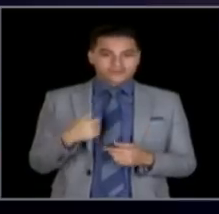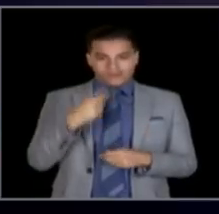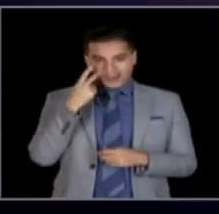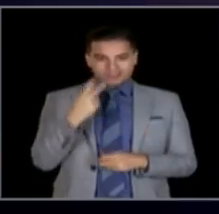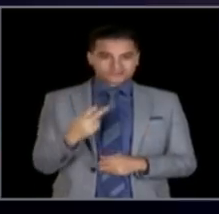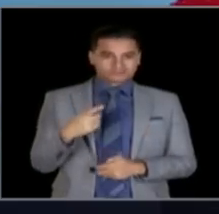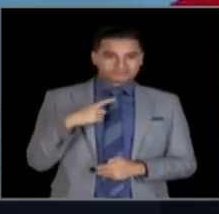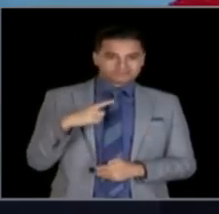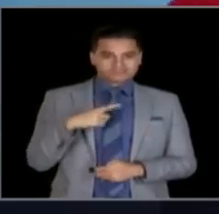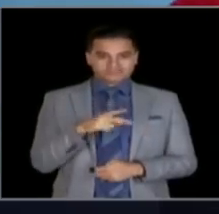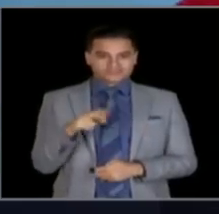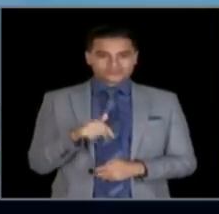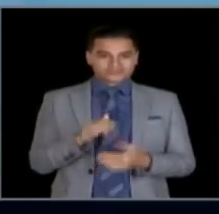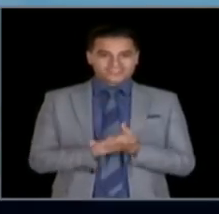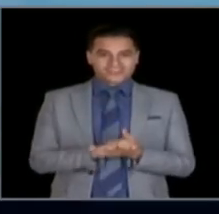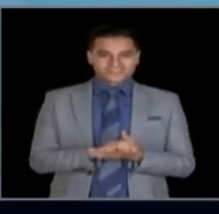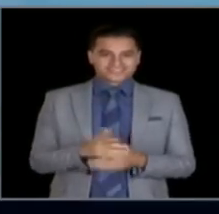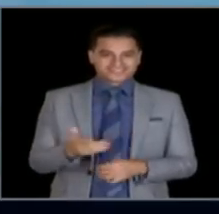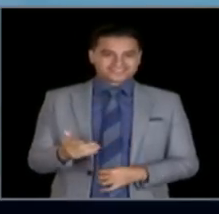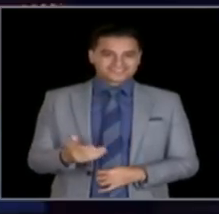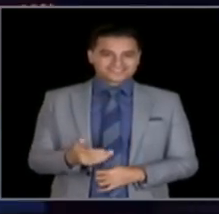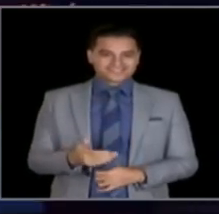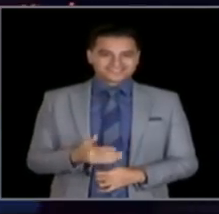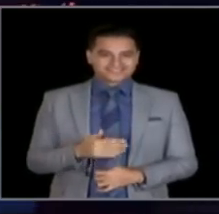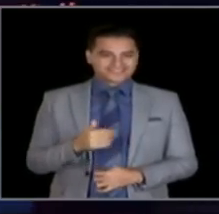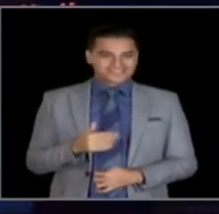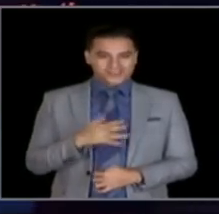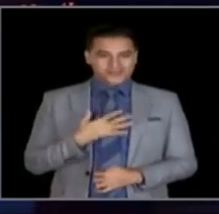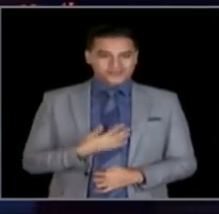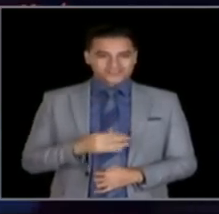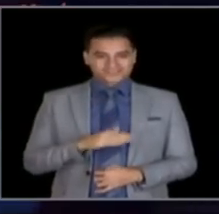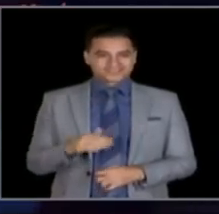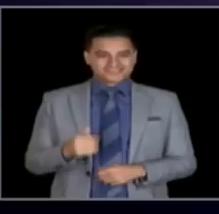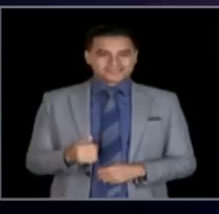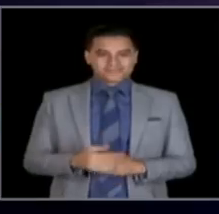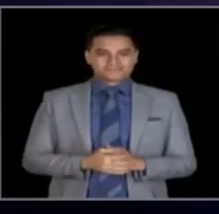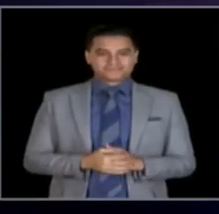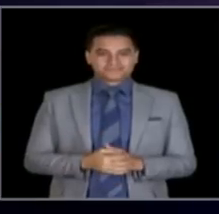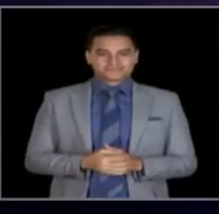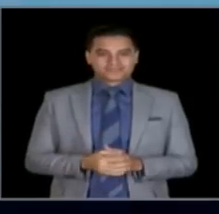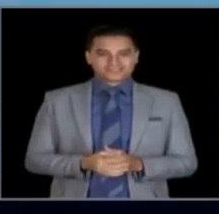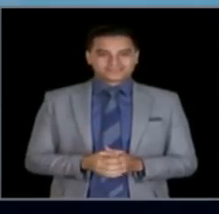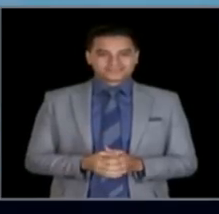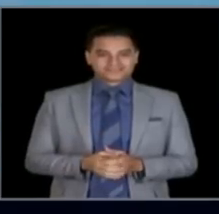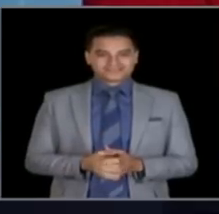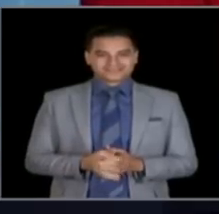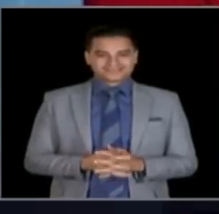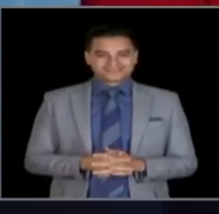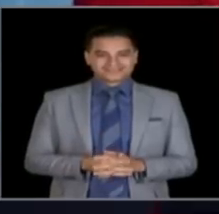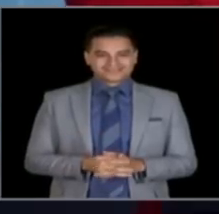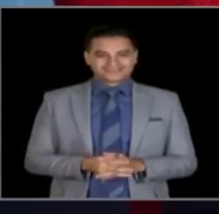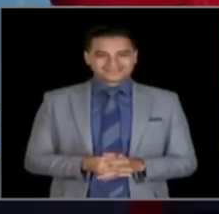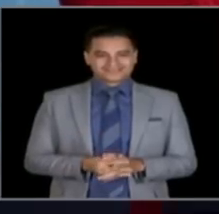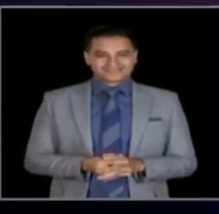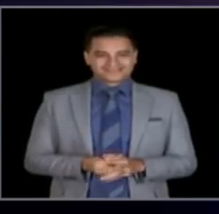وهنشوف. لا إحنا اللي هنوريكوا. ما حصلش كل الكلام ده؟ لا لا. اتصفيتوا؟ ألبوم طبعاً.